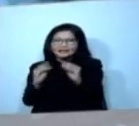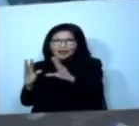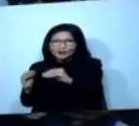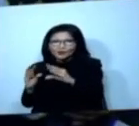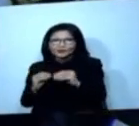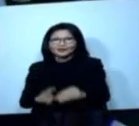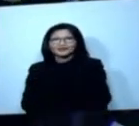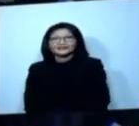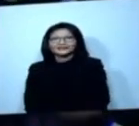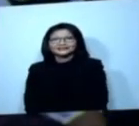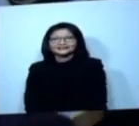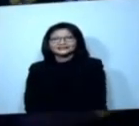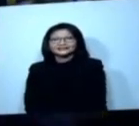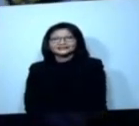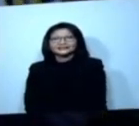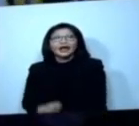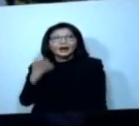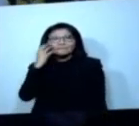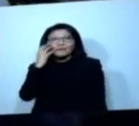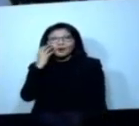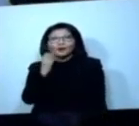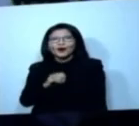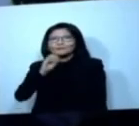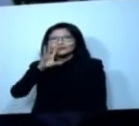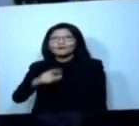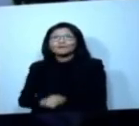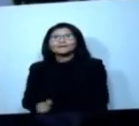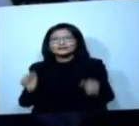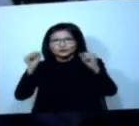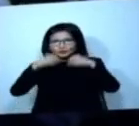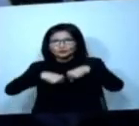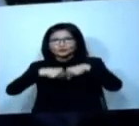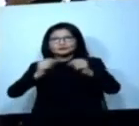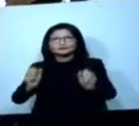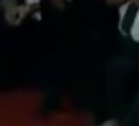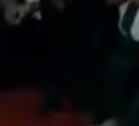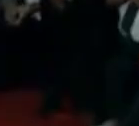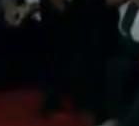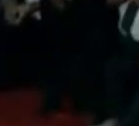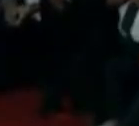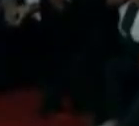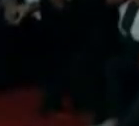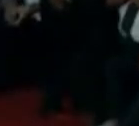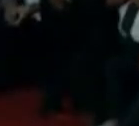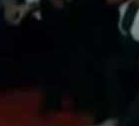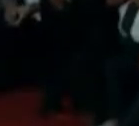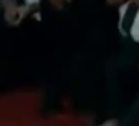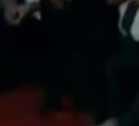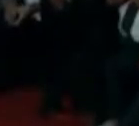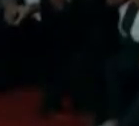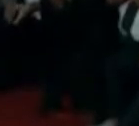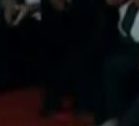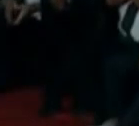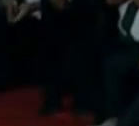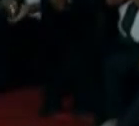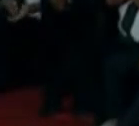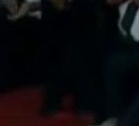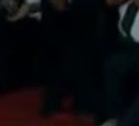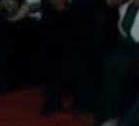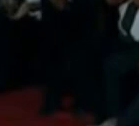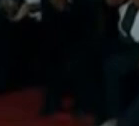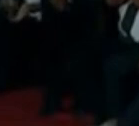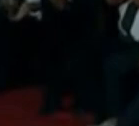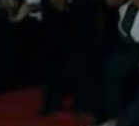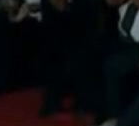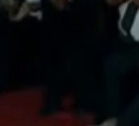capres. Rakyat jelantah tak mendapat penjelasan kenapa begini, kenapa begitu, mereka hanya mamerin skor